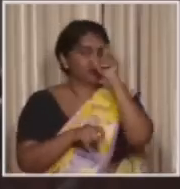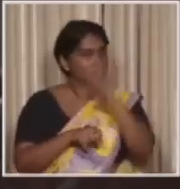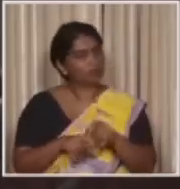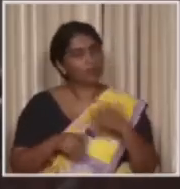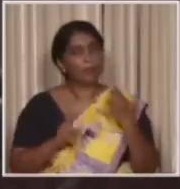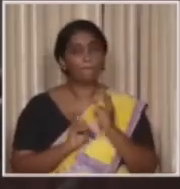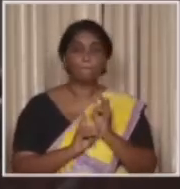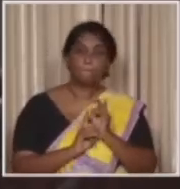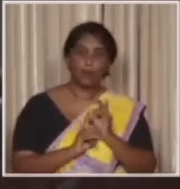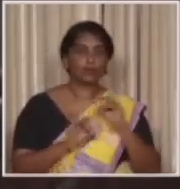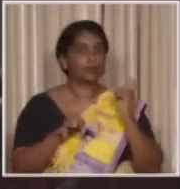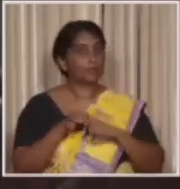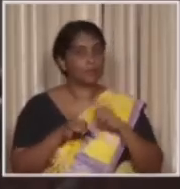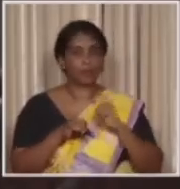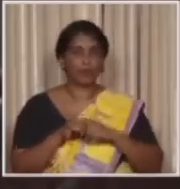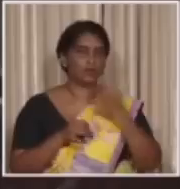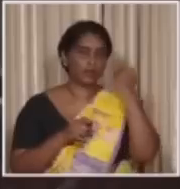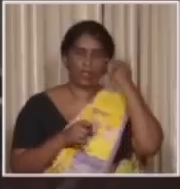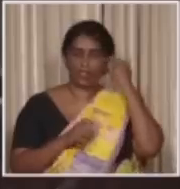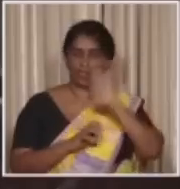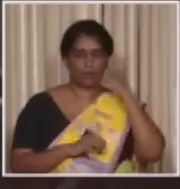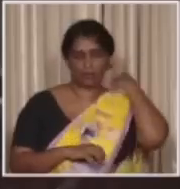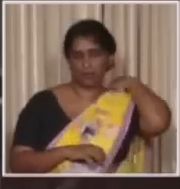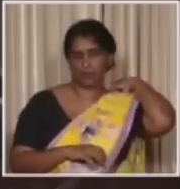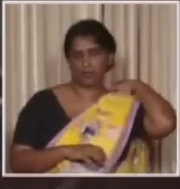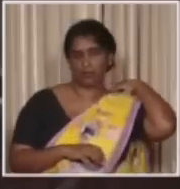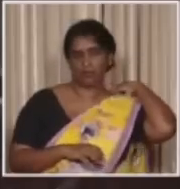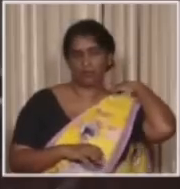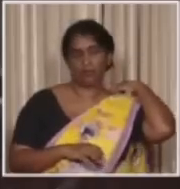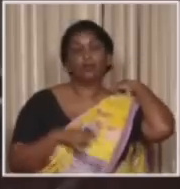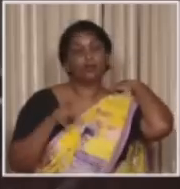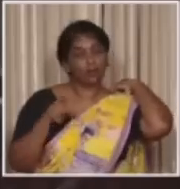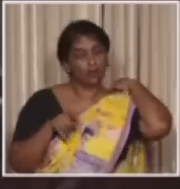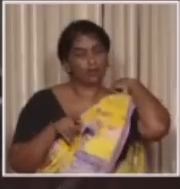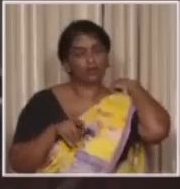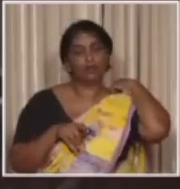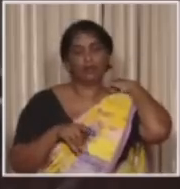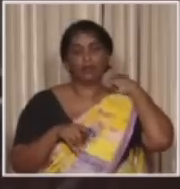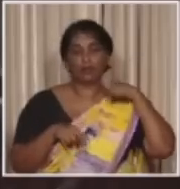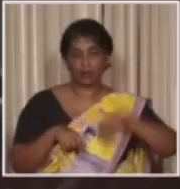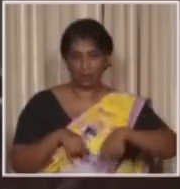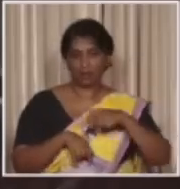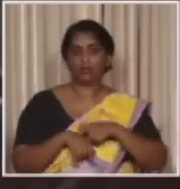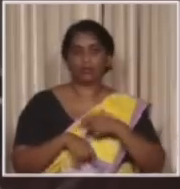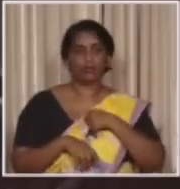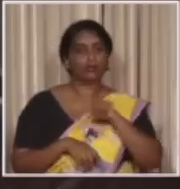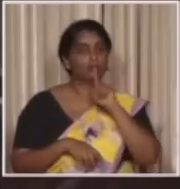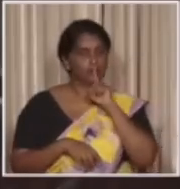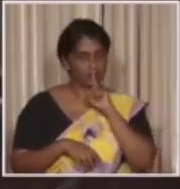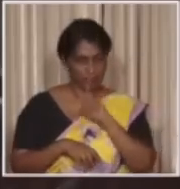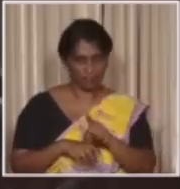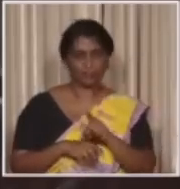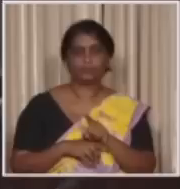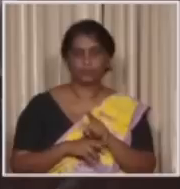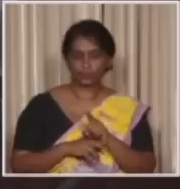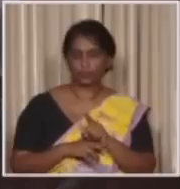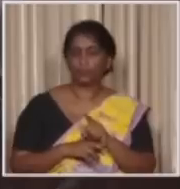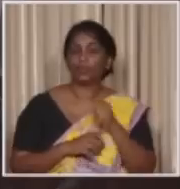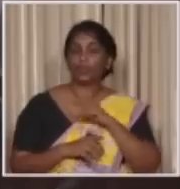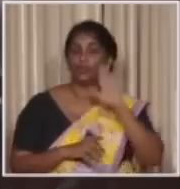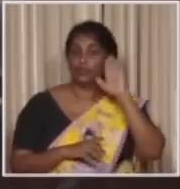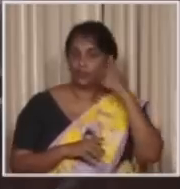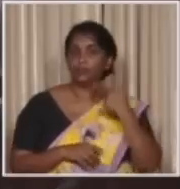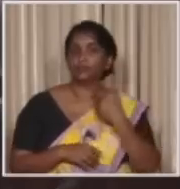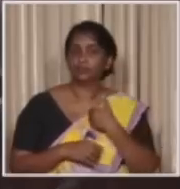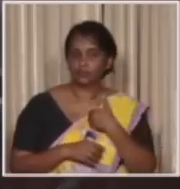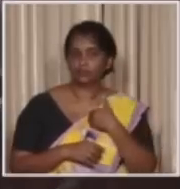හරි පෞද්ගලික ප්‍රශ්නයක් විදියට ගන්න අවශ්‍ය නැහැ. අපි ඒ වෙලාවේ මම අද මේ වෙලාවේ තමුන්නාන්සලාට මතක් කරන්න කැමැති විශේෂයෙන්ම